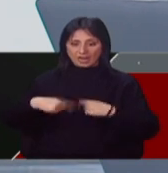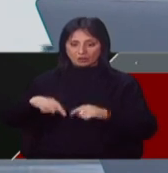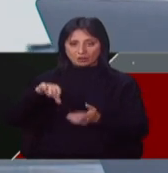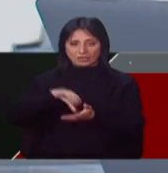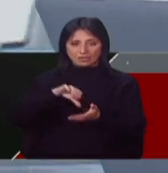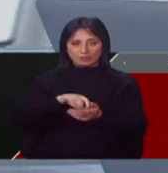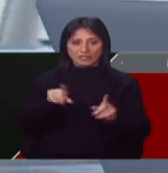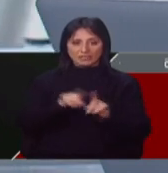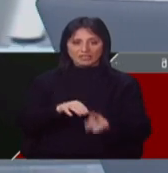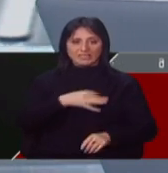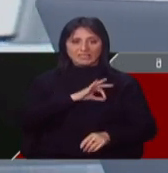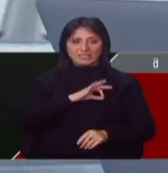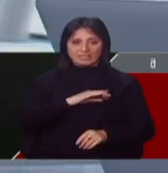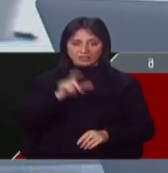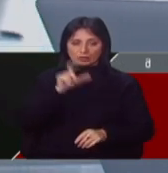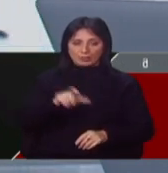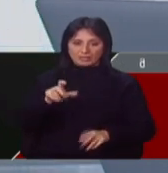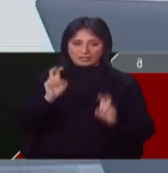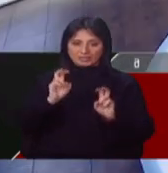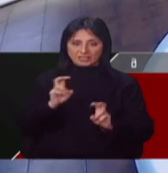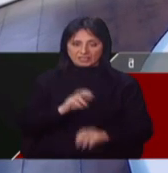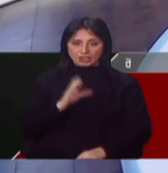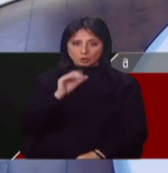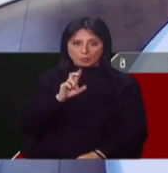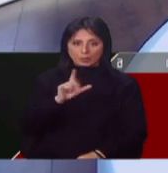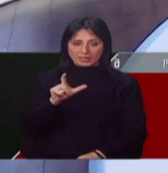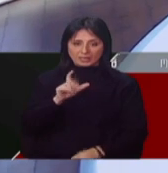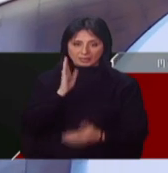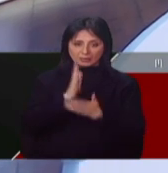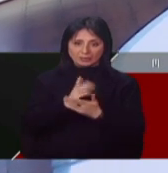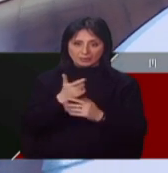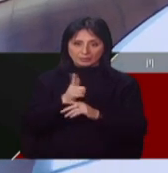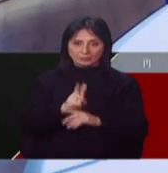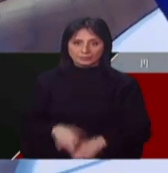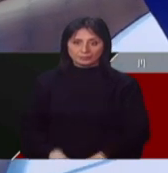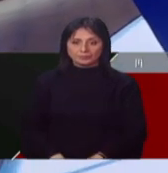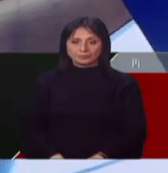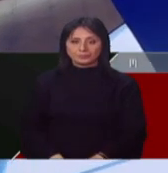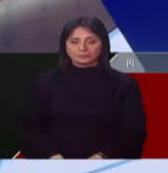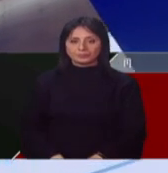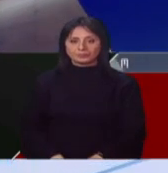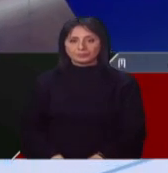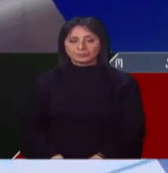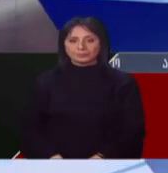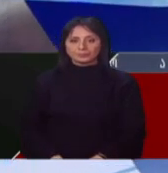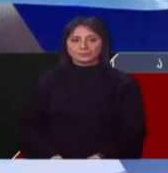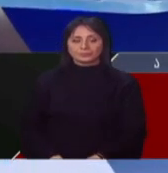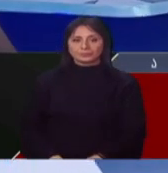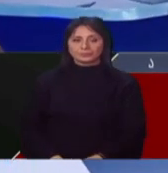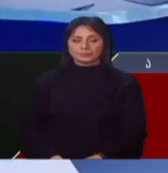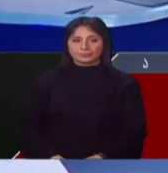zarmă madgale bese bisagentos beneficiere bici. Și alba sumbadze ganeb sub tema sahlagie terși și alba gismet.